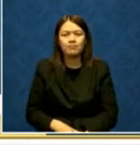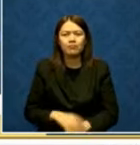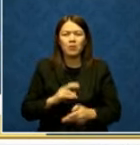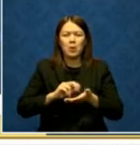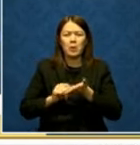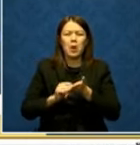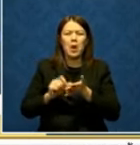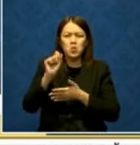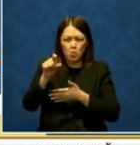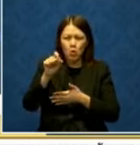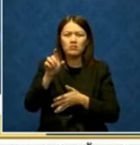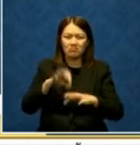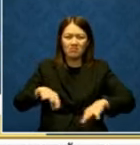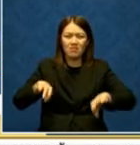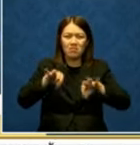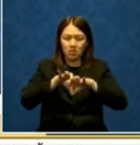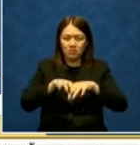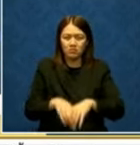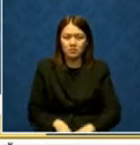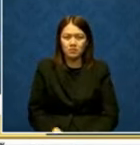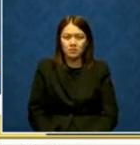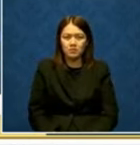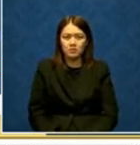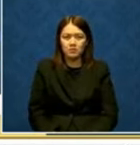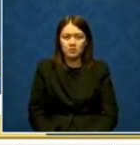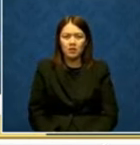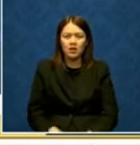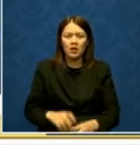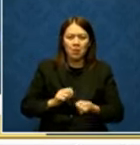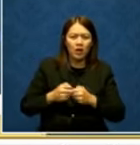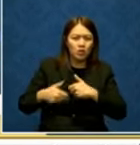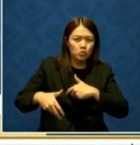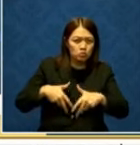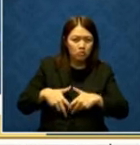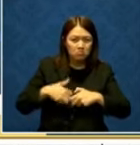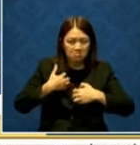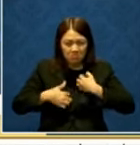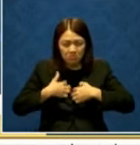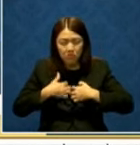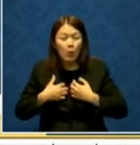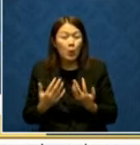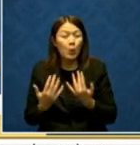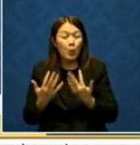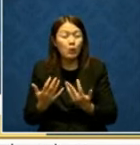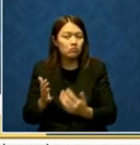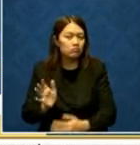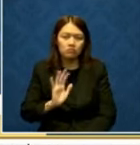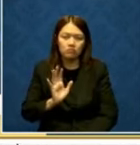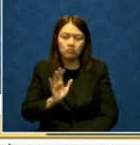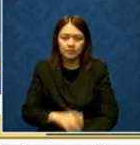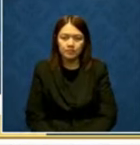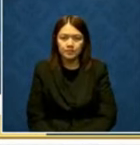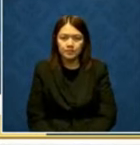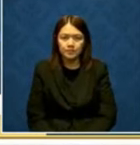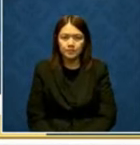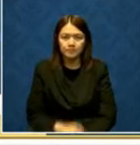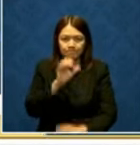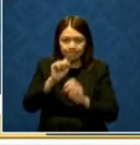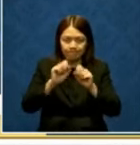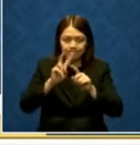ไขอย่างเร่งด่วนนะครับเพราะว่าท่านจะไม่สาปัญหาความเดือดร้อนพี่น้องประชาชนรอนานแบบนี้ไม่ได้นะครับข้อสังเกตที่